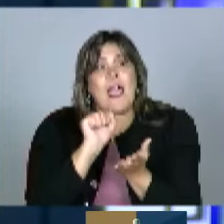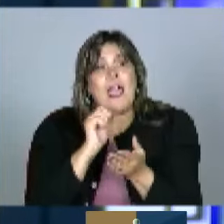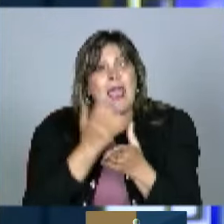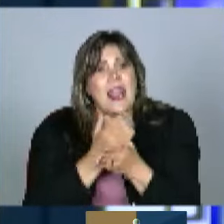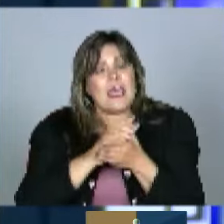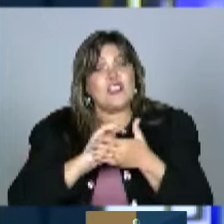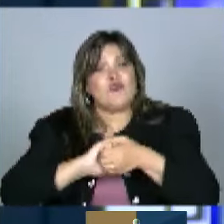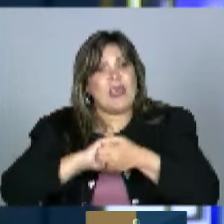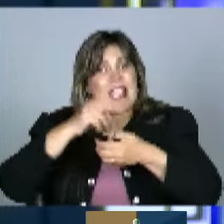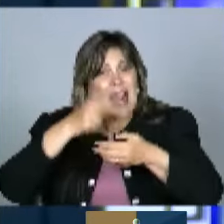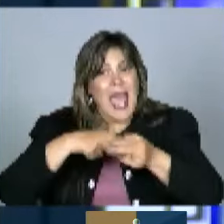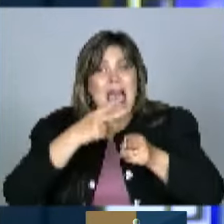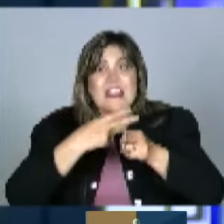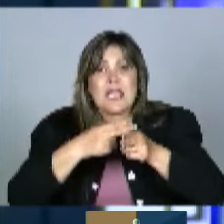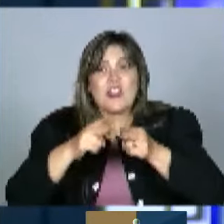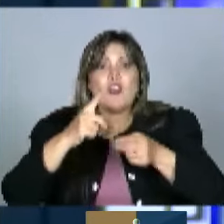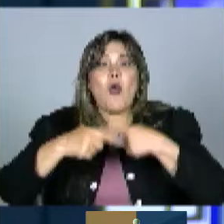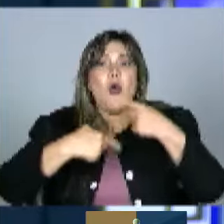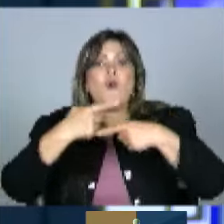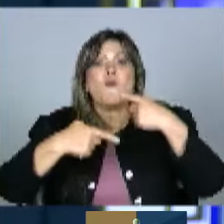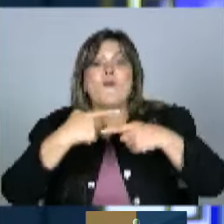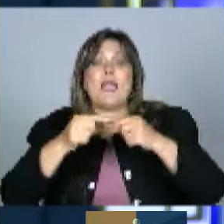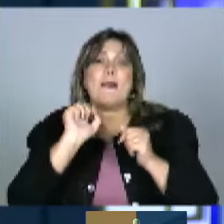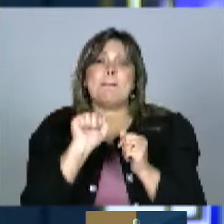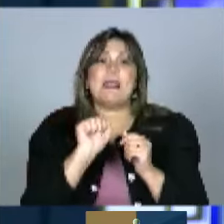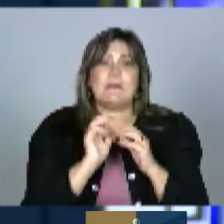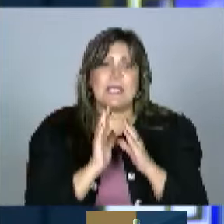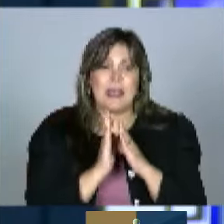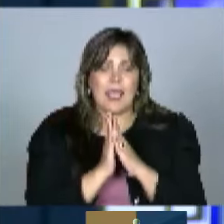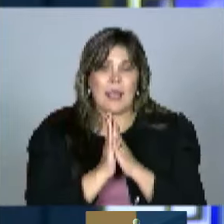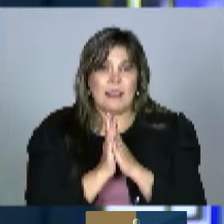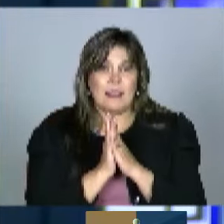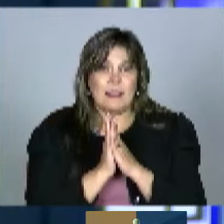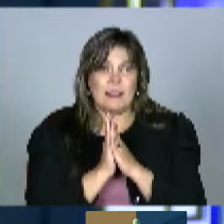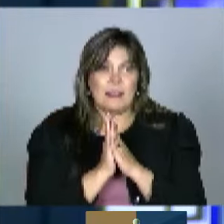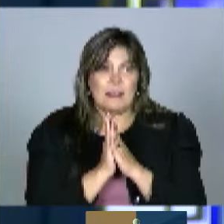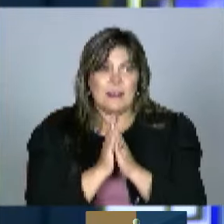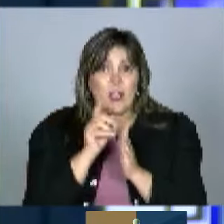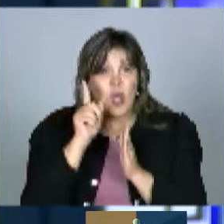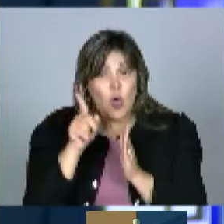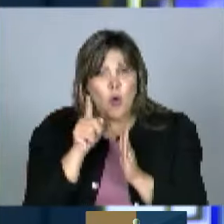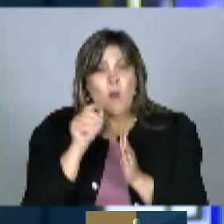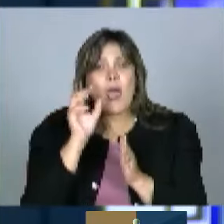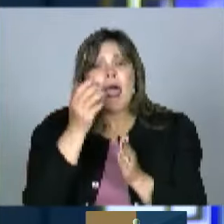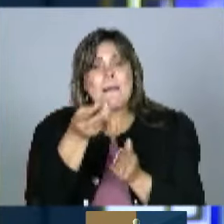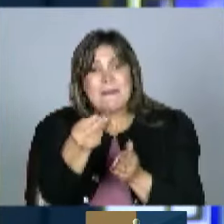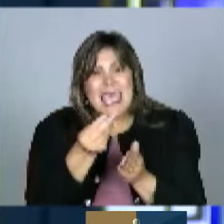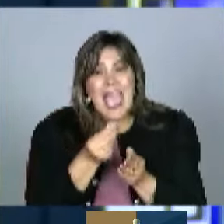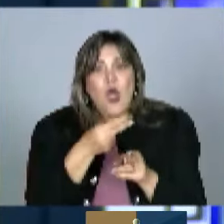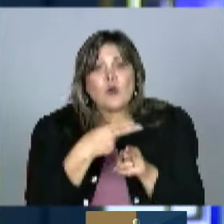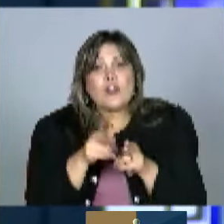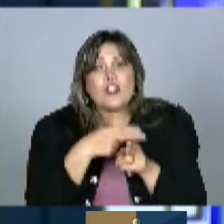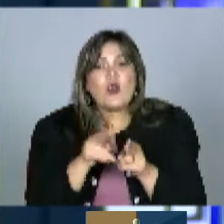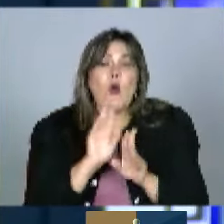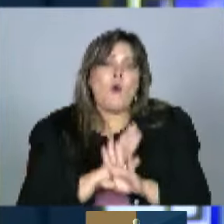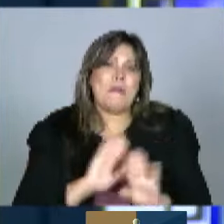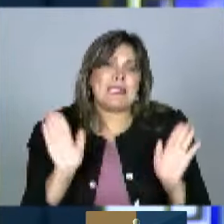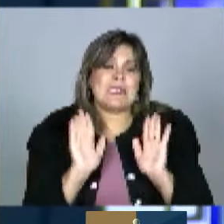الايجار فليس له هو ان يتدخل في الشقه خالص هو ليه القيمه الايجاريه فقط